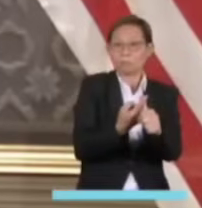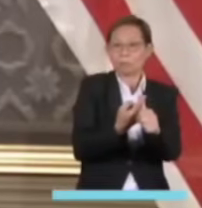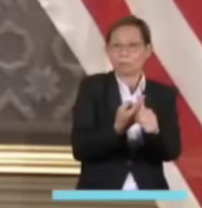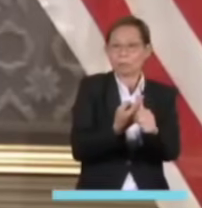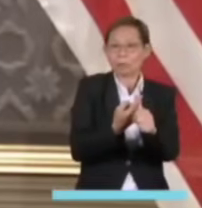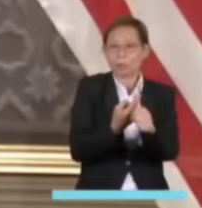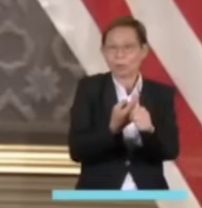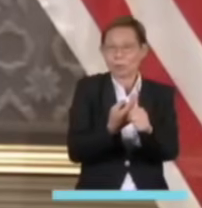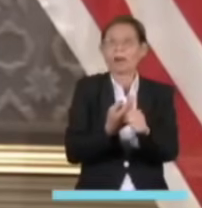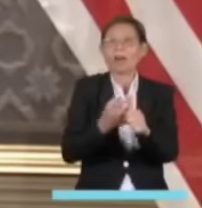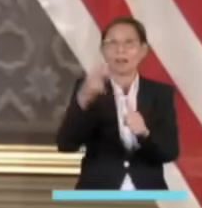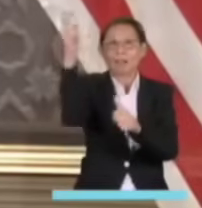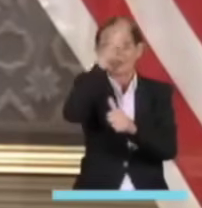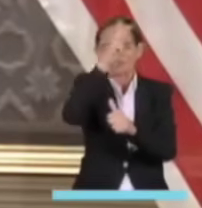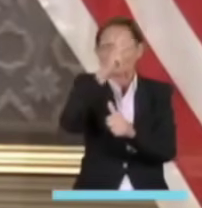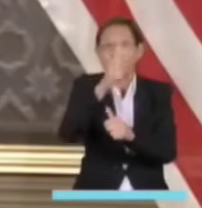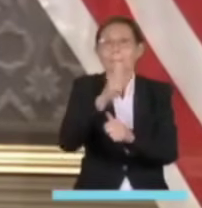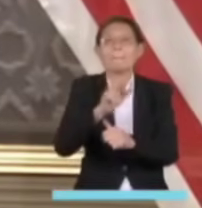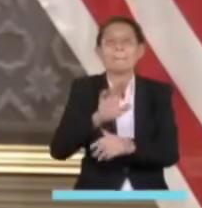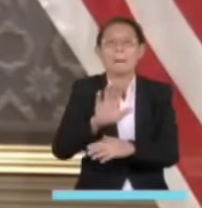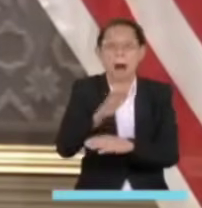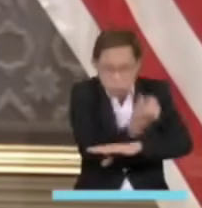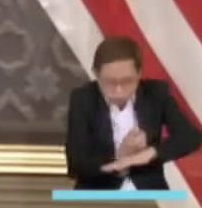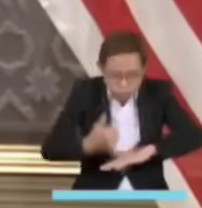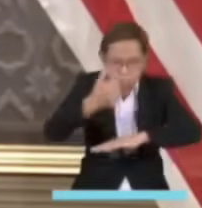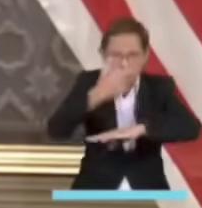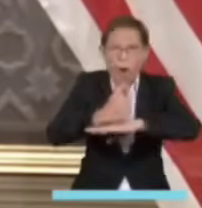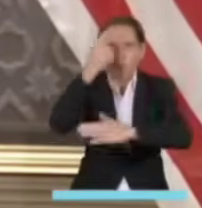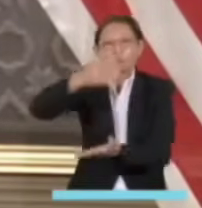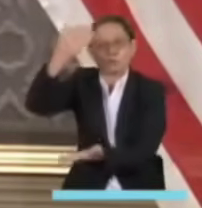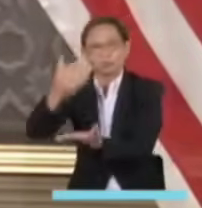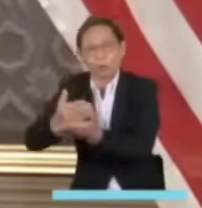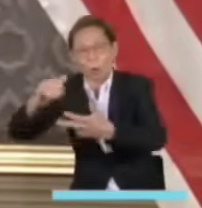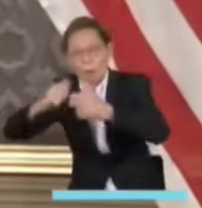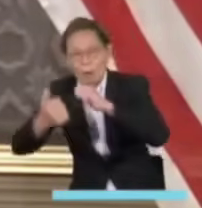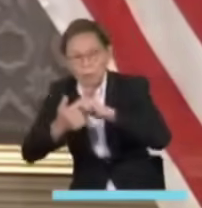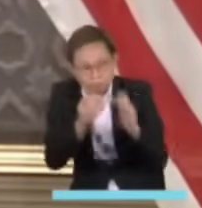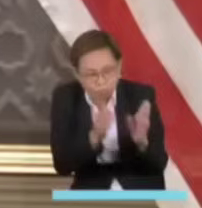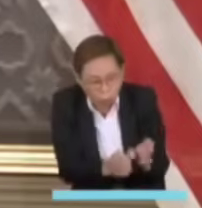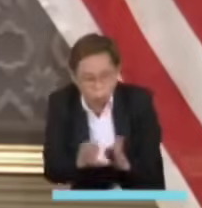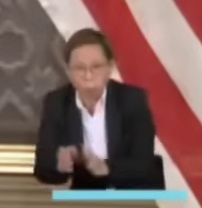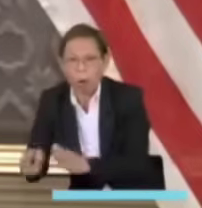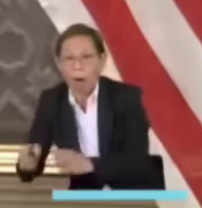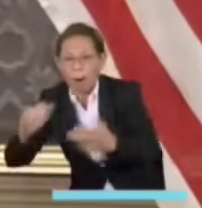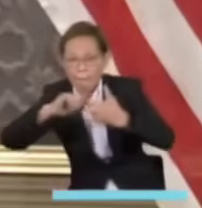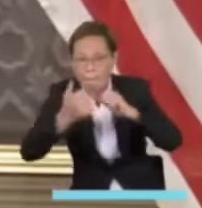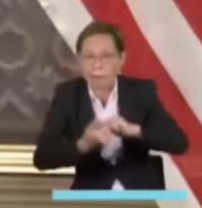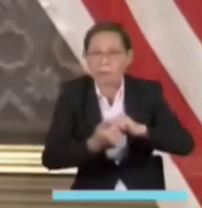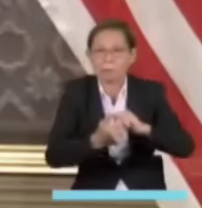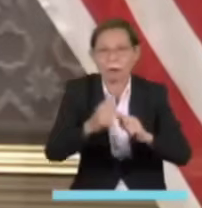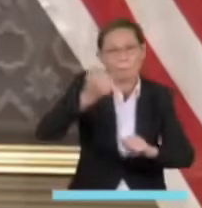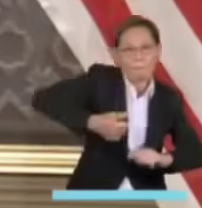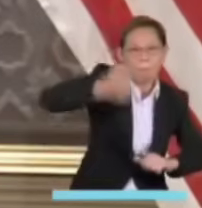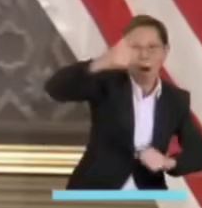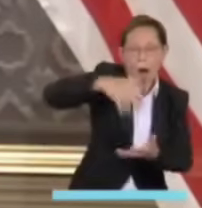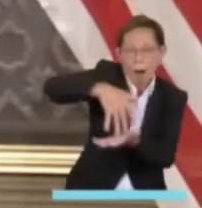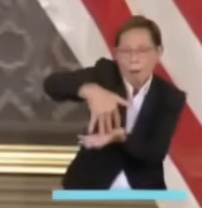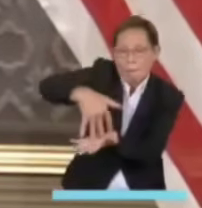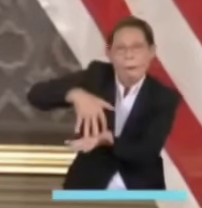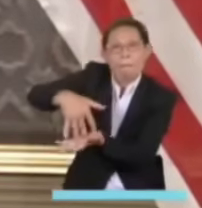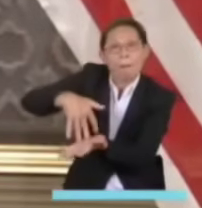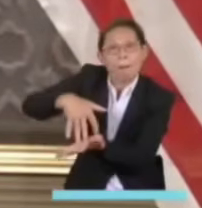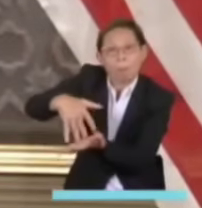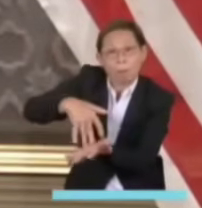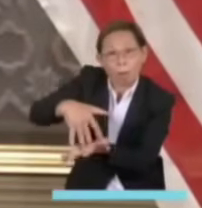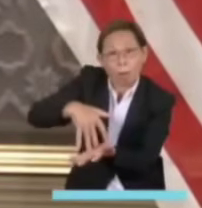usai tertubuhnya kerajaan madani adalah untuk menangi masalah struktural, yakni masalah pokok yang melemahkan